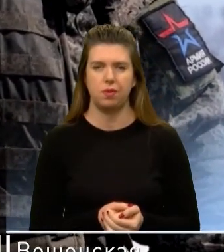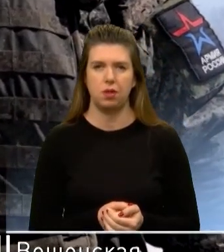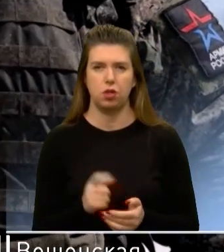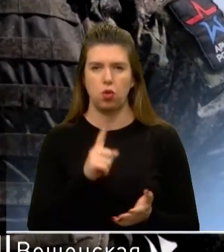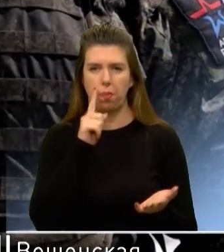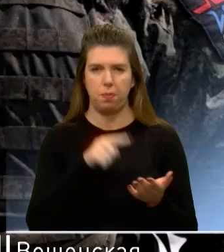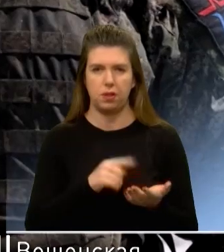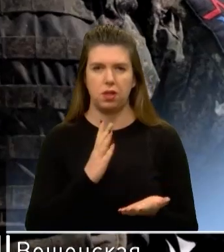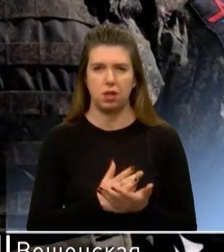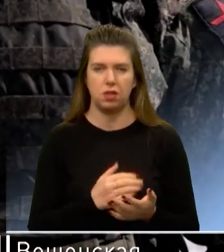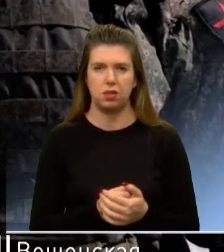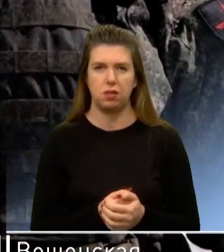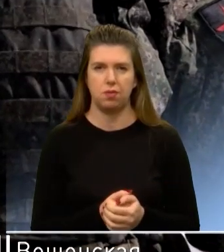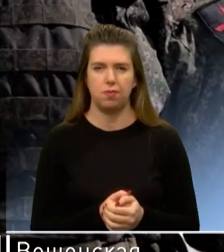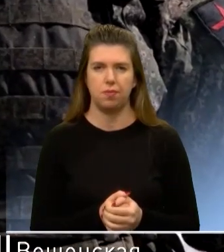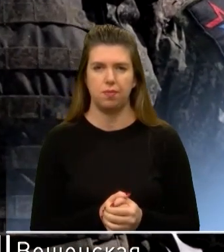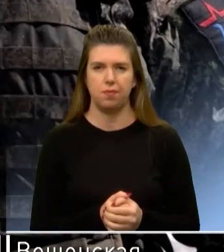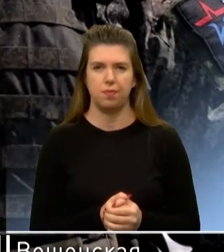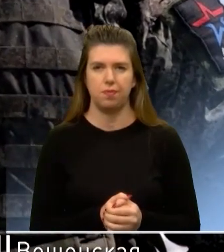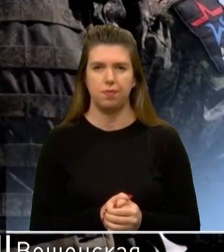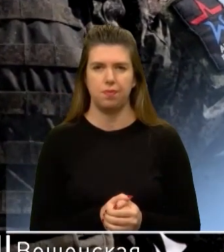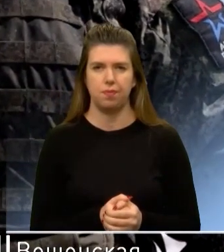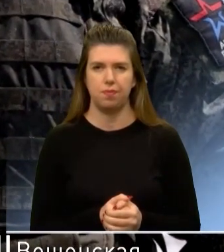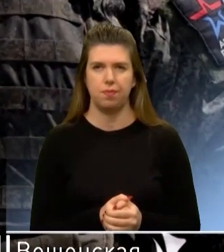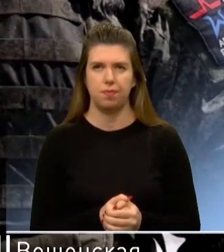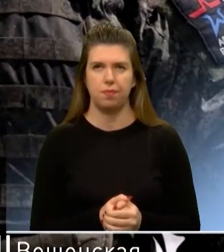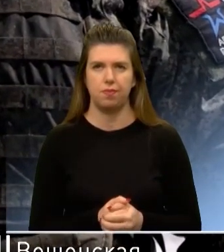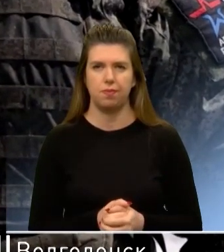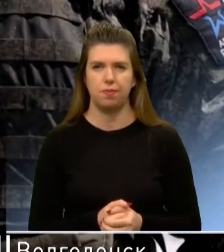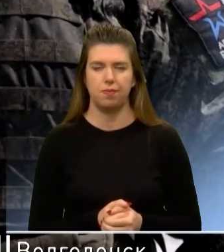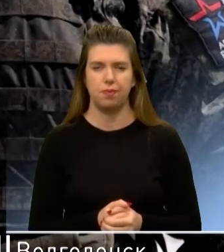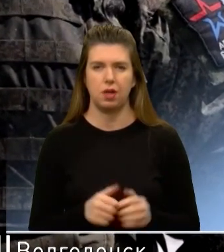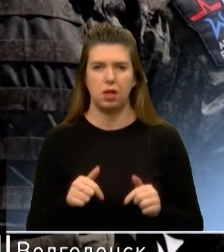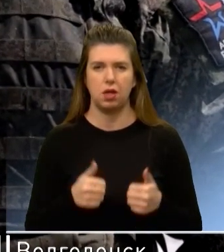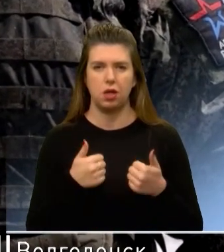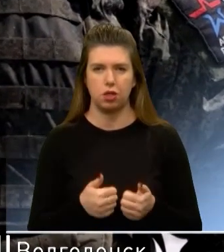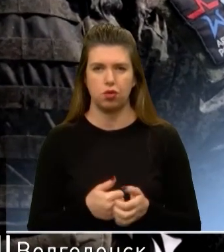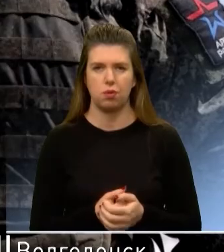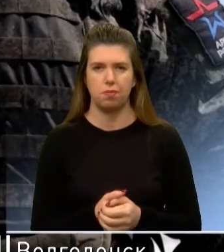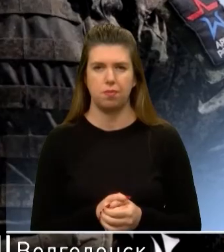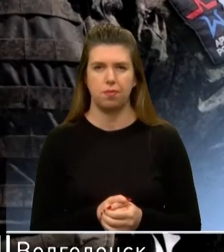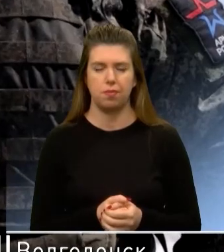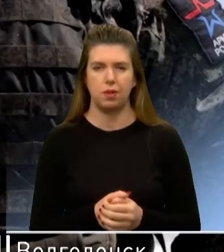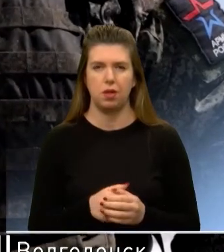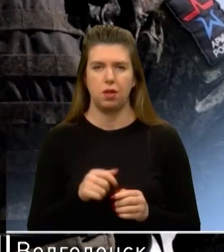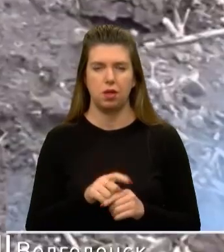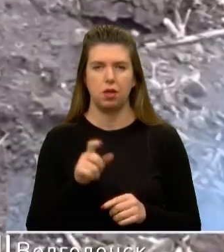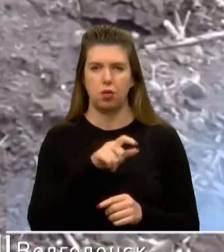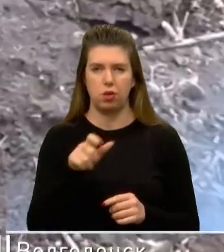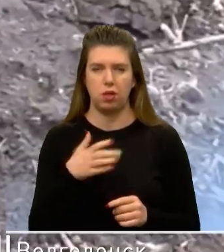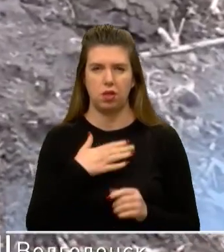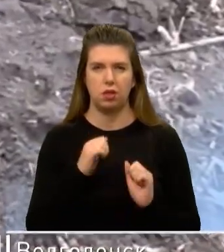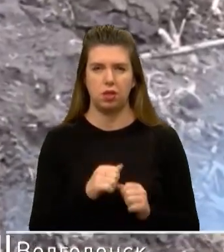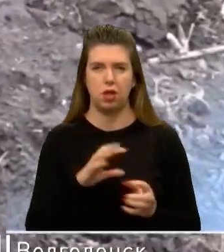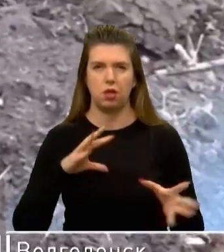поражая ракету противника как бы это же хорошо людей наших прикрываем